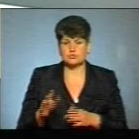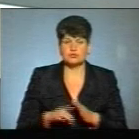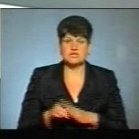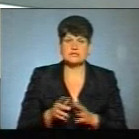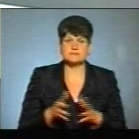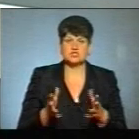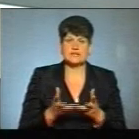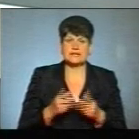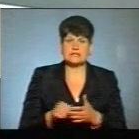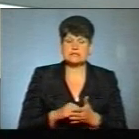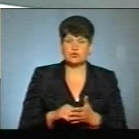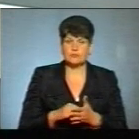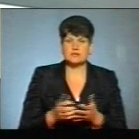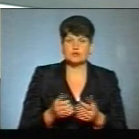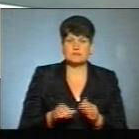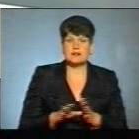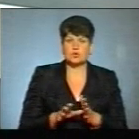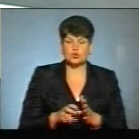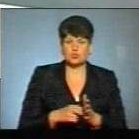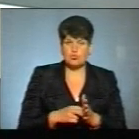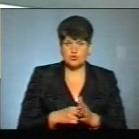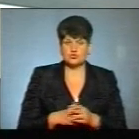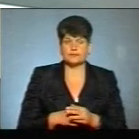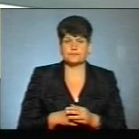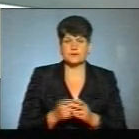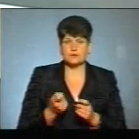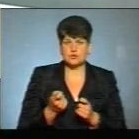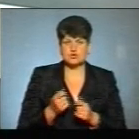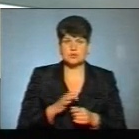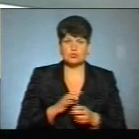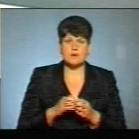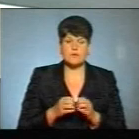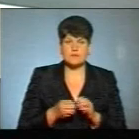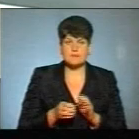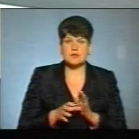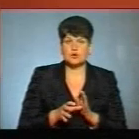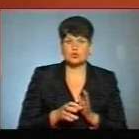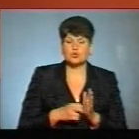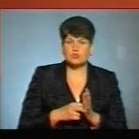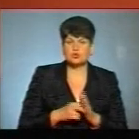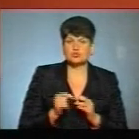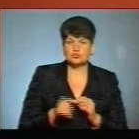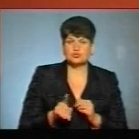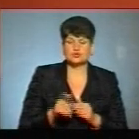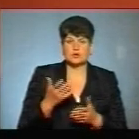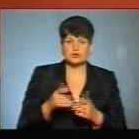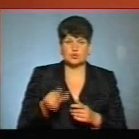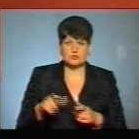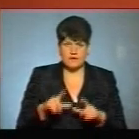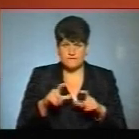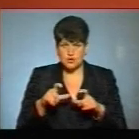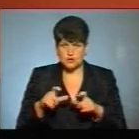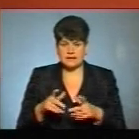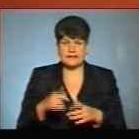збільшуватися кількість документів, які отримані електронною поштою. Ну, трошечка була проблема з електронною поштою, тому що якщо люди фотографували, може,